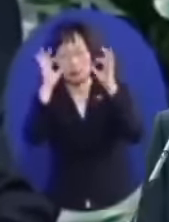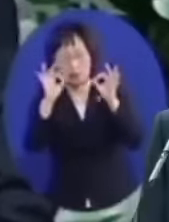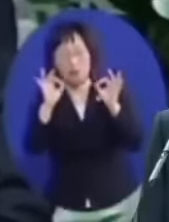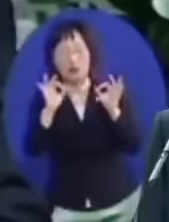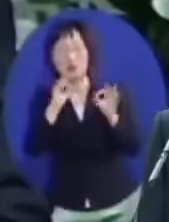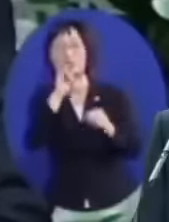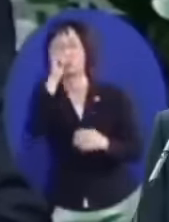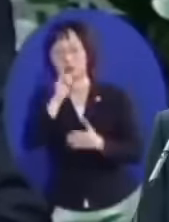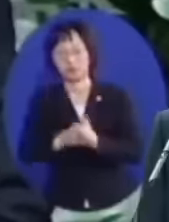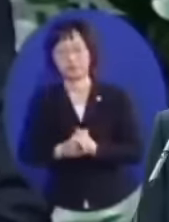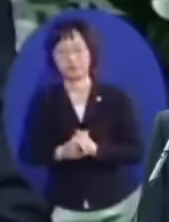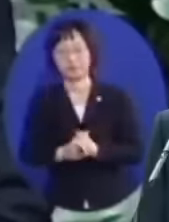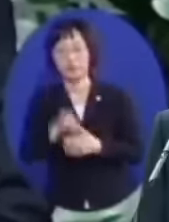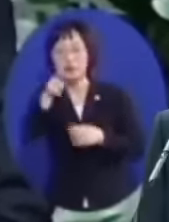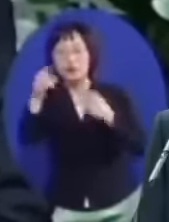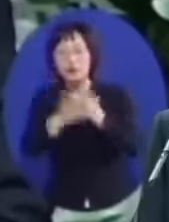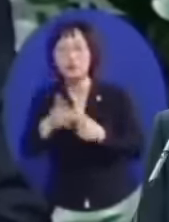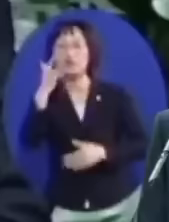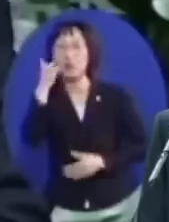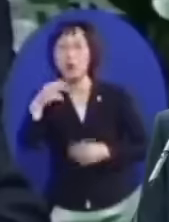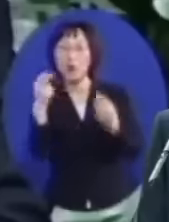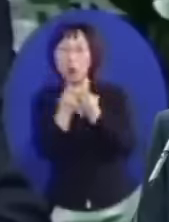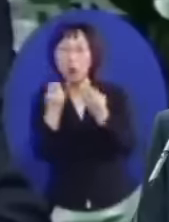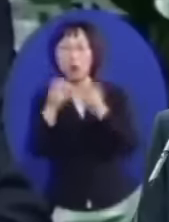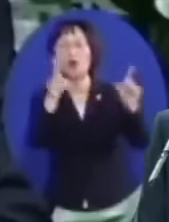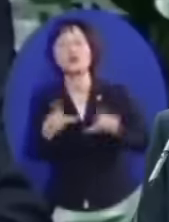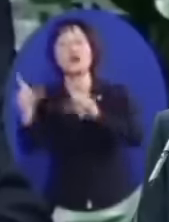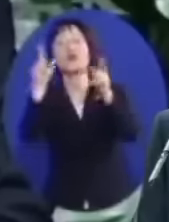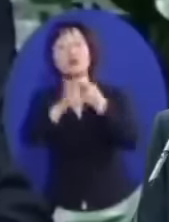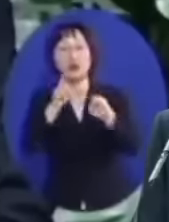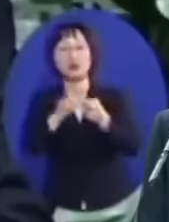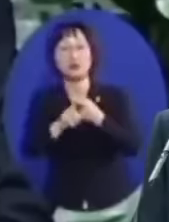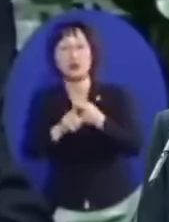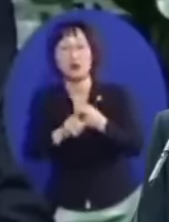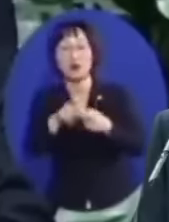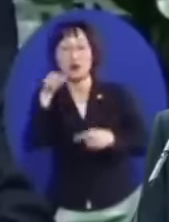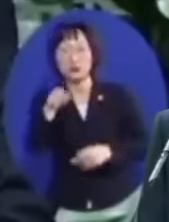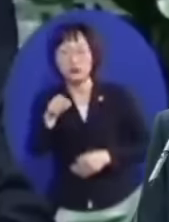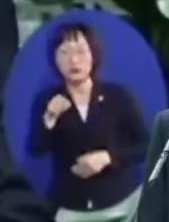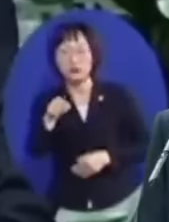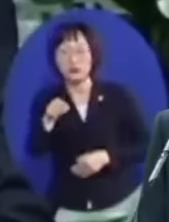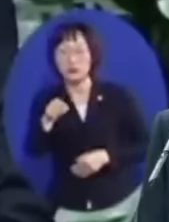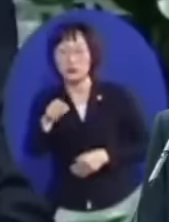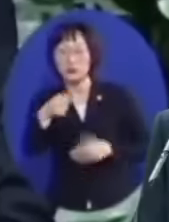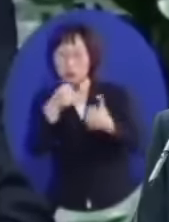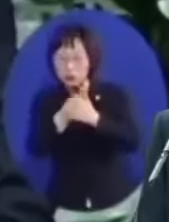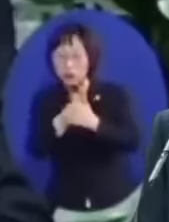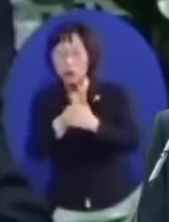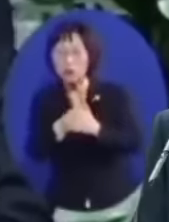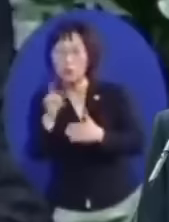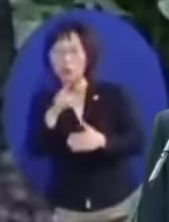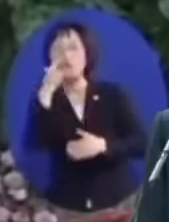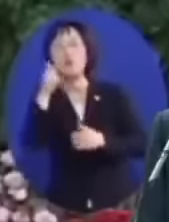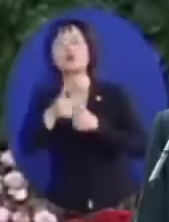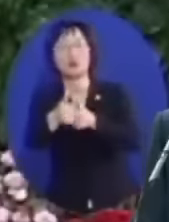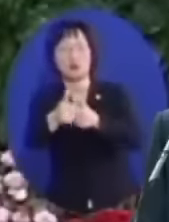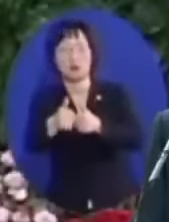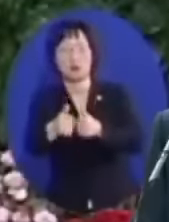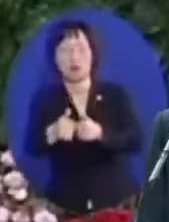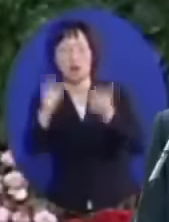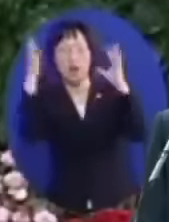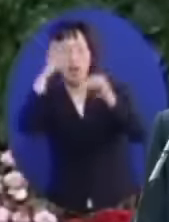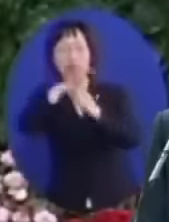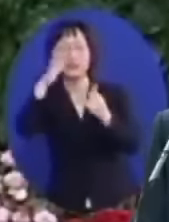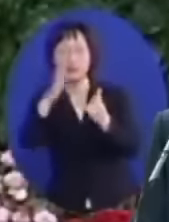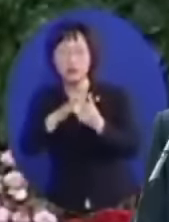그러므로 부모님들이 어떻게 사는가에 대해서 그들의 사고가 결정되는 것입니다. 아이들이 어린 시절에